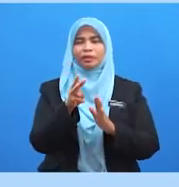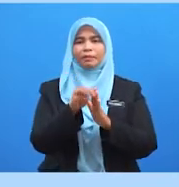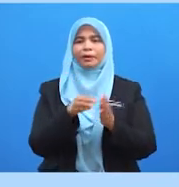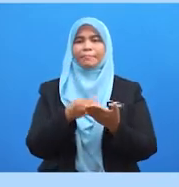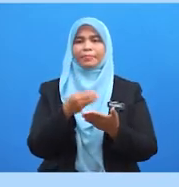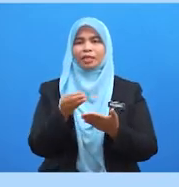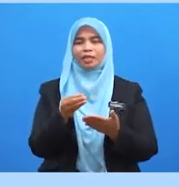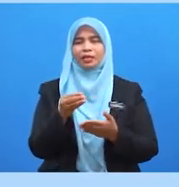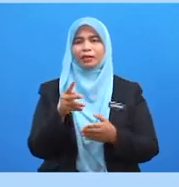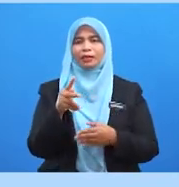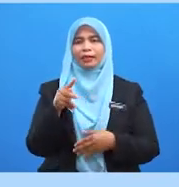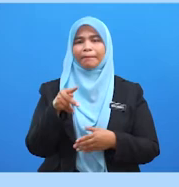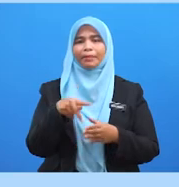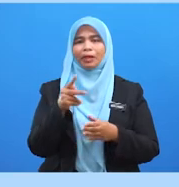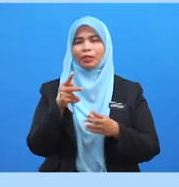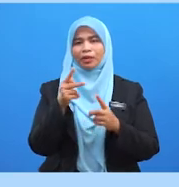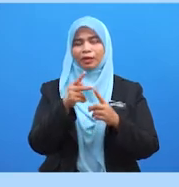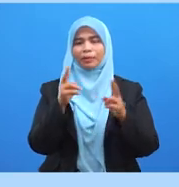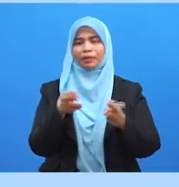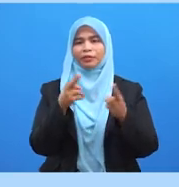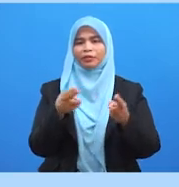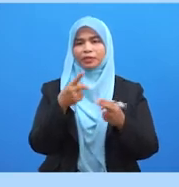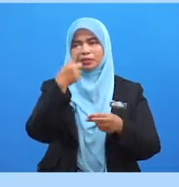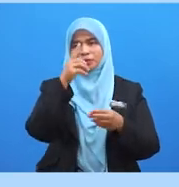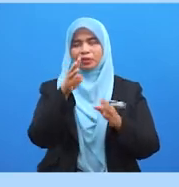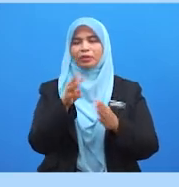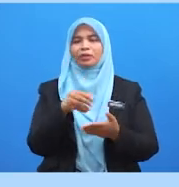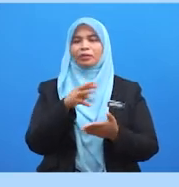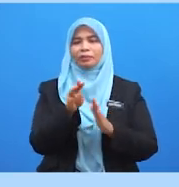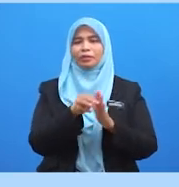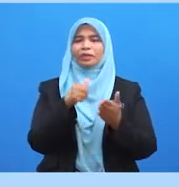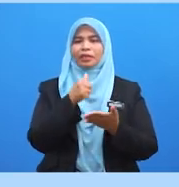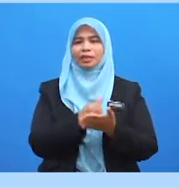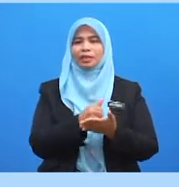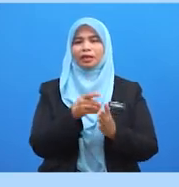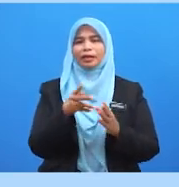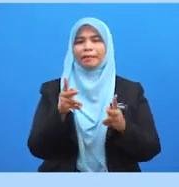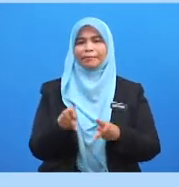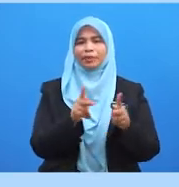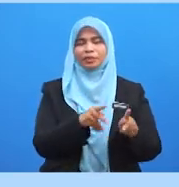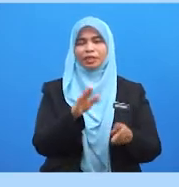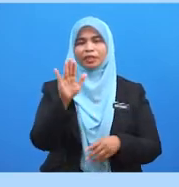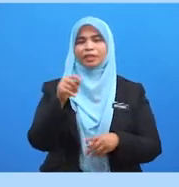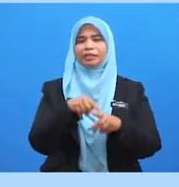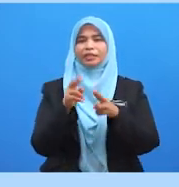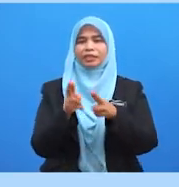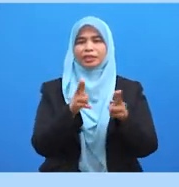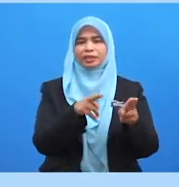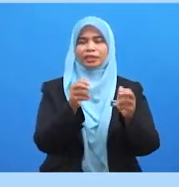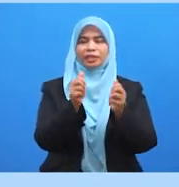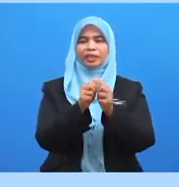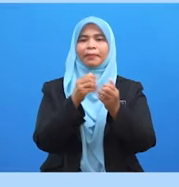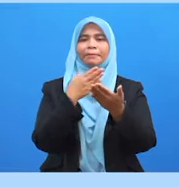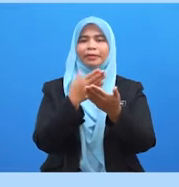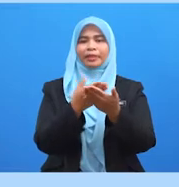pertama, memberi peluang kepada usahawan untuk menilai projek yang dirancang dengan